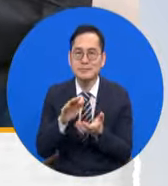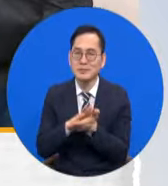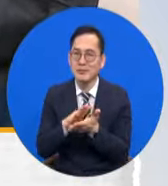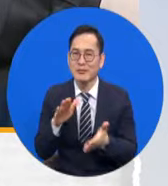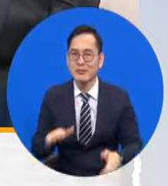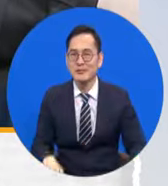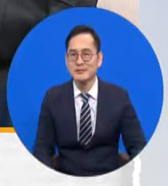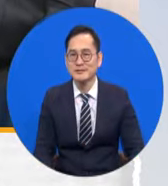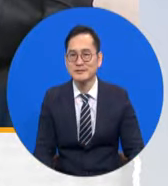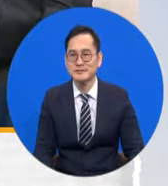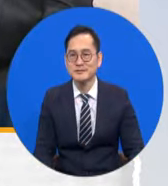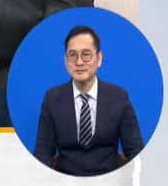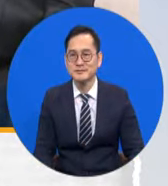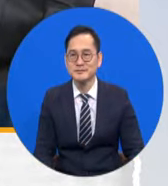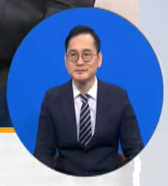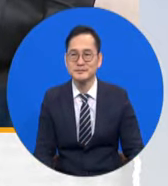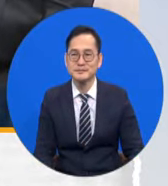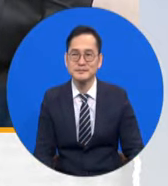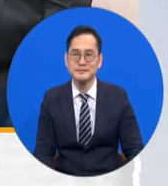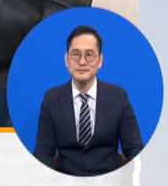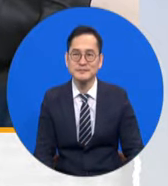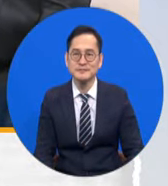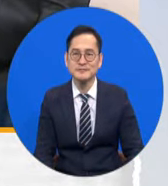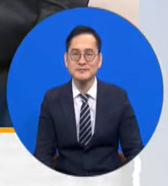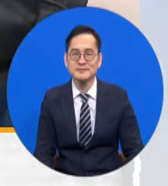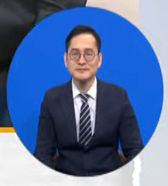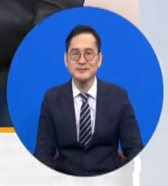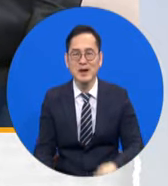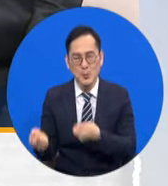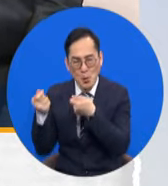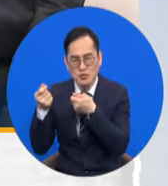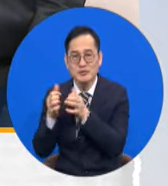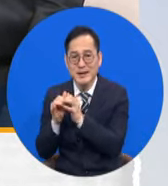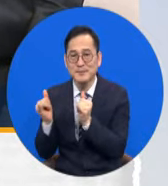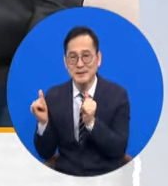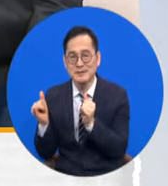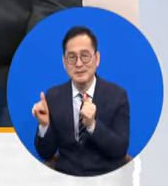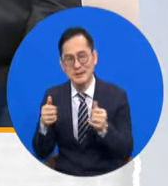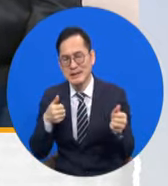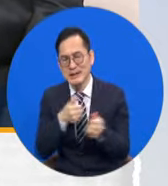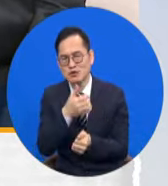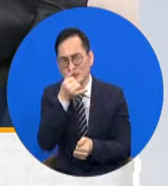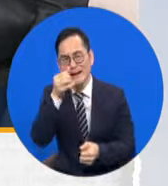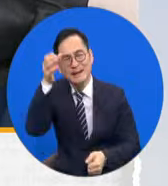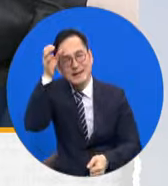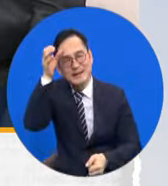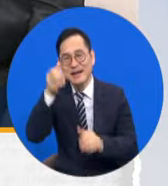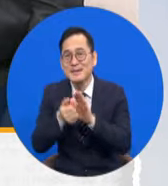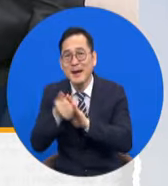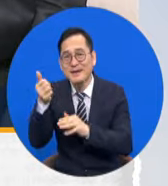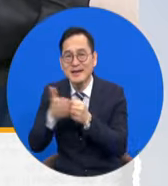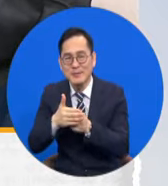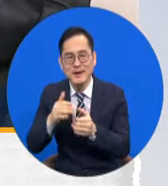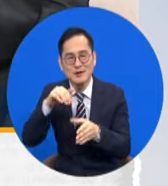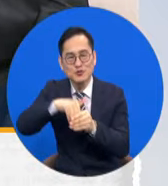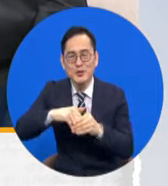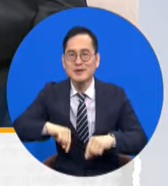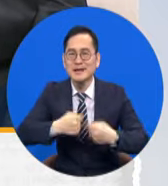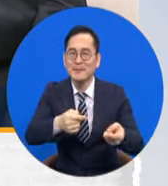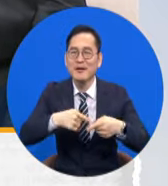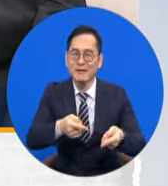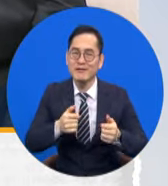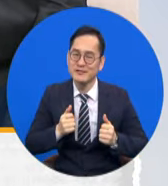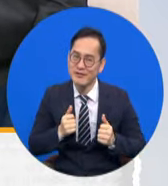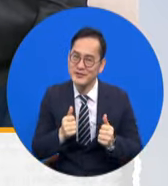보니까 이 보수 지지층들 유권자들 중에서도 이길 수도 있다라고 하는 어떤 희망 이런